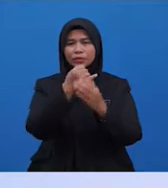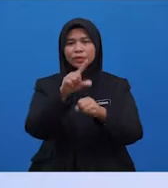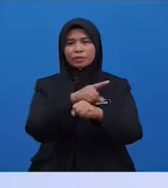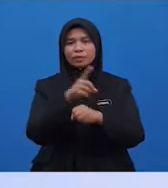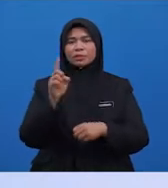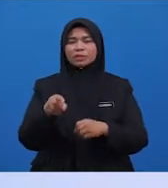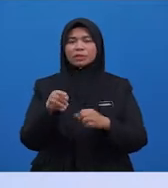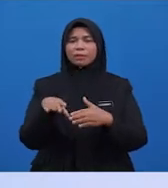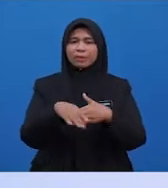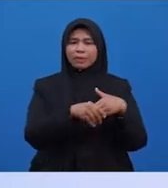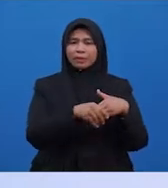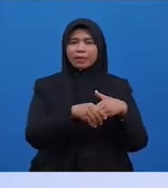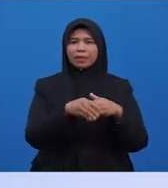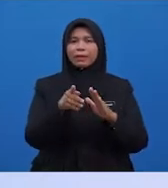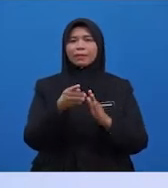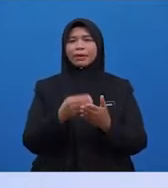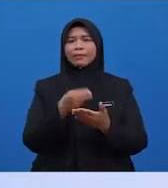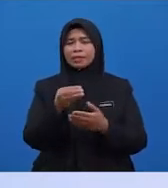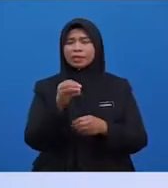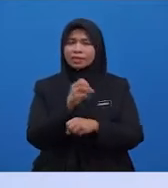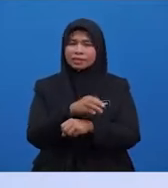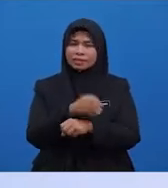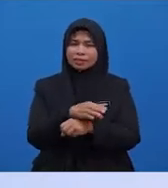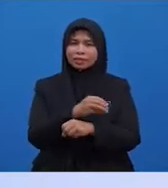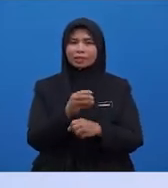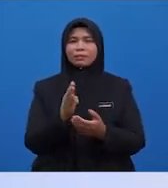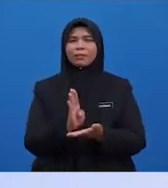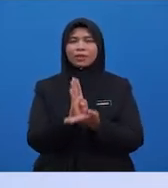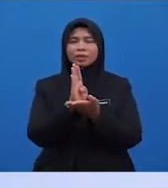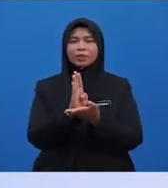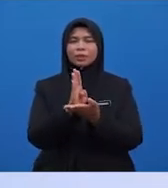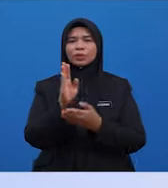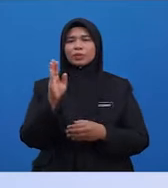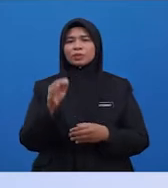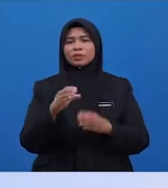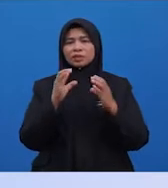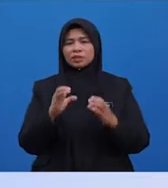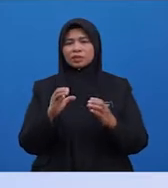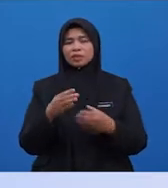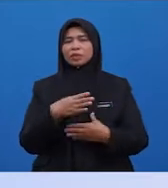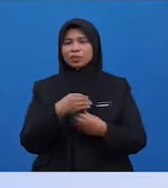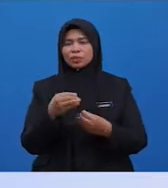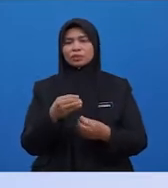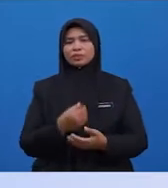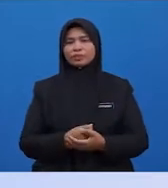Jurulatih haruslah membimbing, memberi nasihat dan membantu atlet secara sukarela.